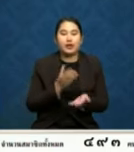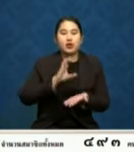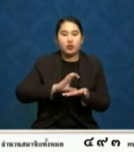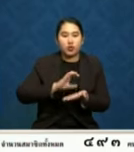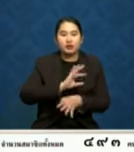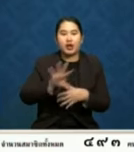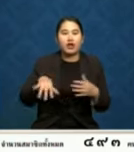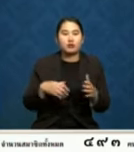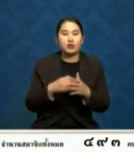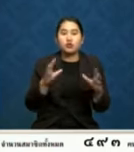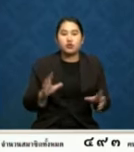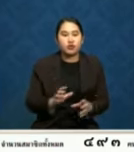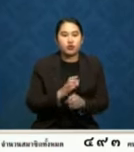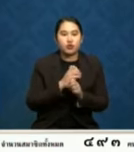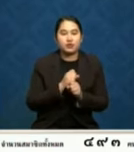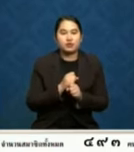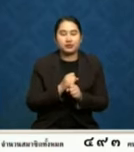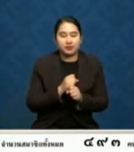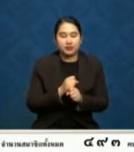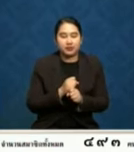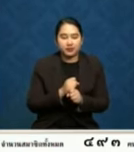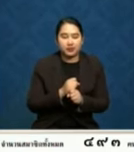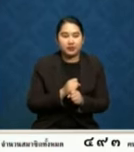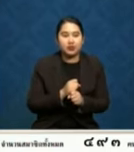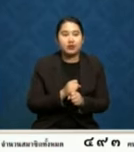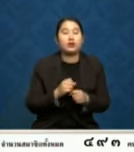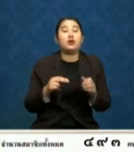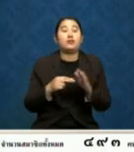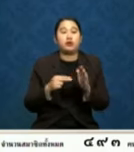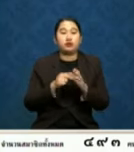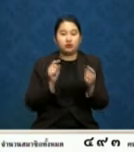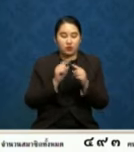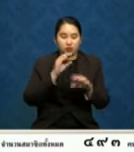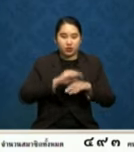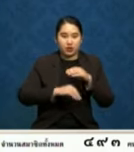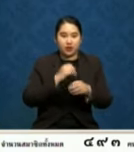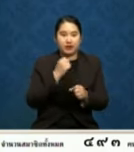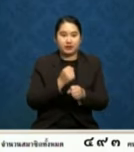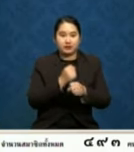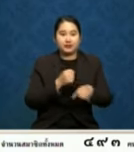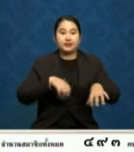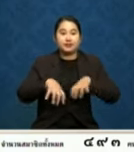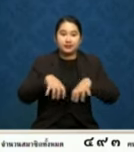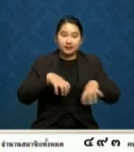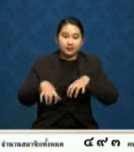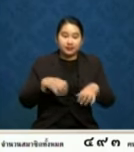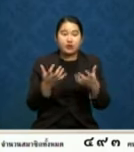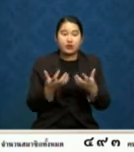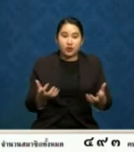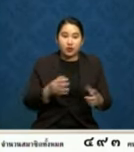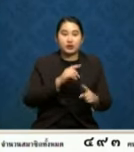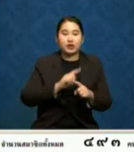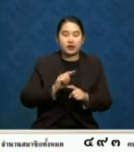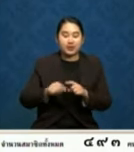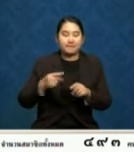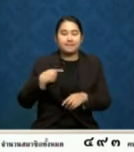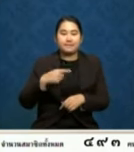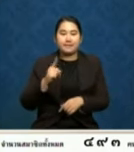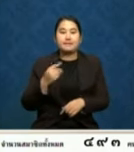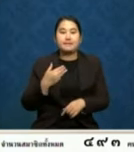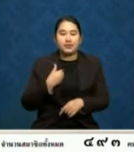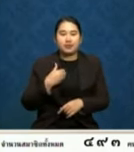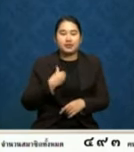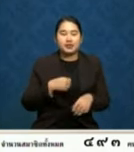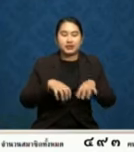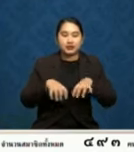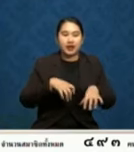รวมนะครับซึ่งจะข้างในนะครับจะมีในเรื่องของโครงการที่จะไปบริหารจัดการทรัพยากรเพื่ออนุรักษ์และใช้ประโยชน์นะครับการ